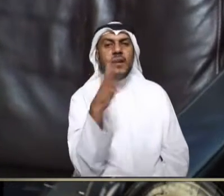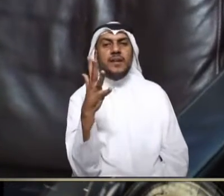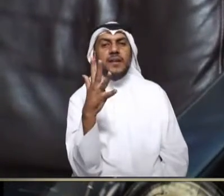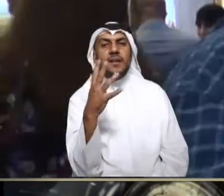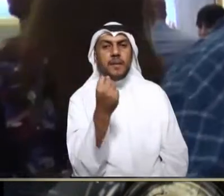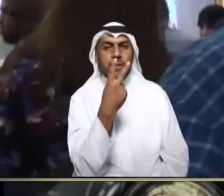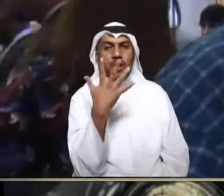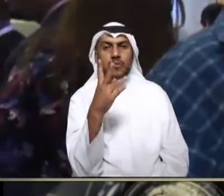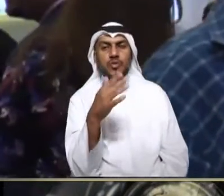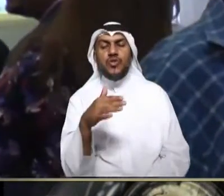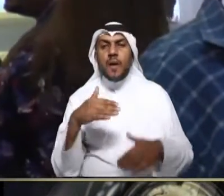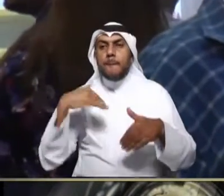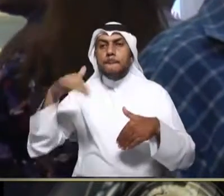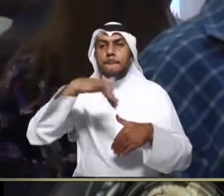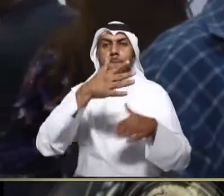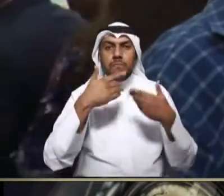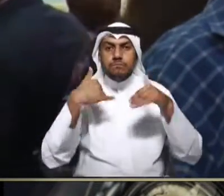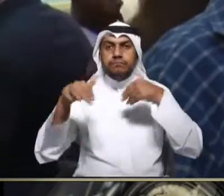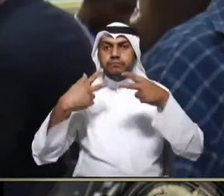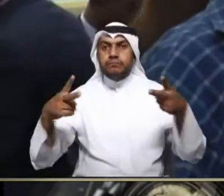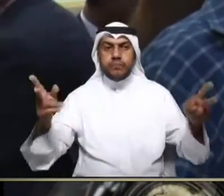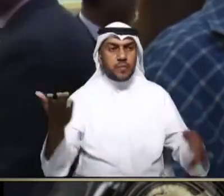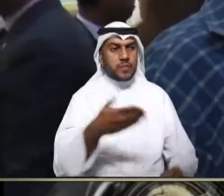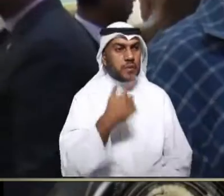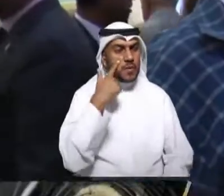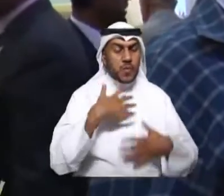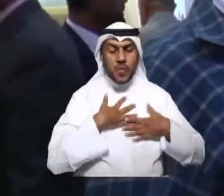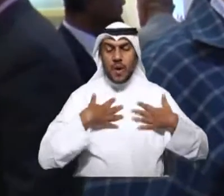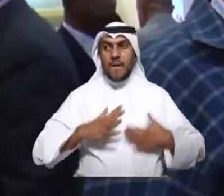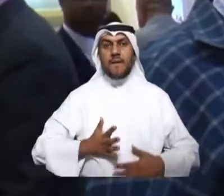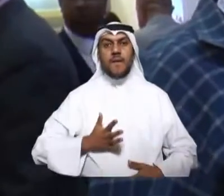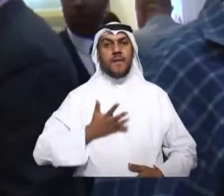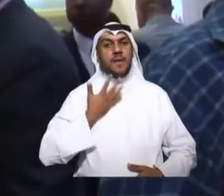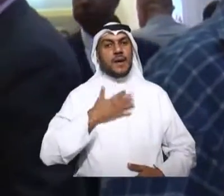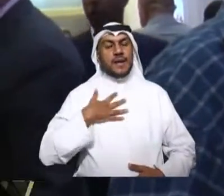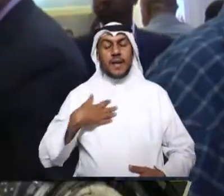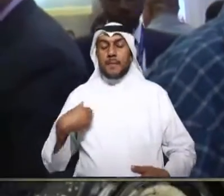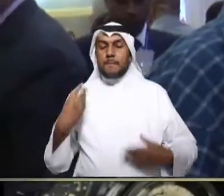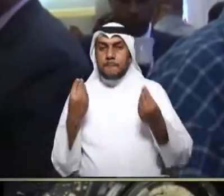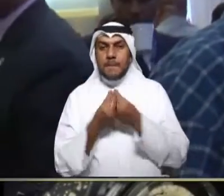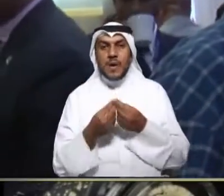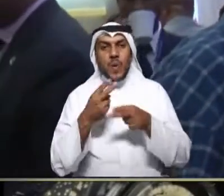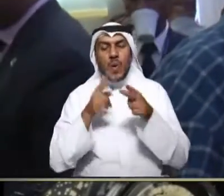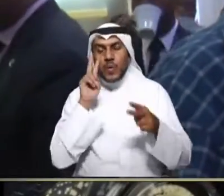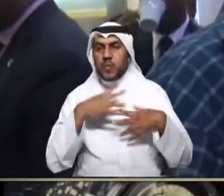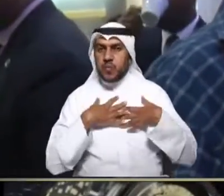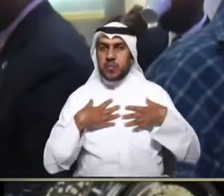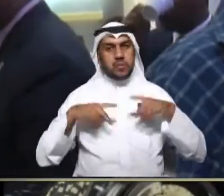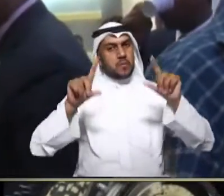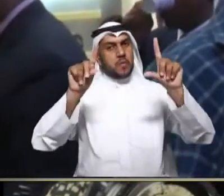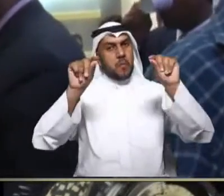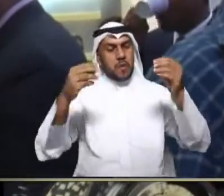225 جناح. نعتز ونفتخر بهذه المشاركة، الأخوة في الكويت لهم مشاركة طيبة،